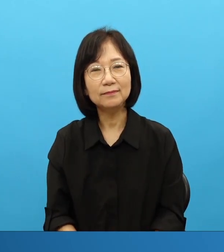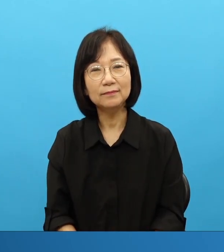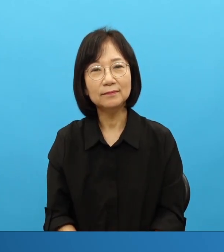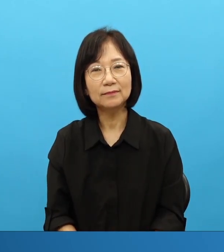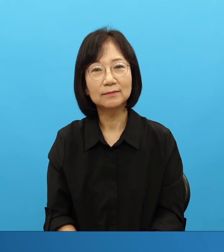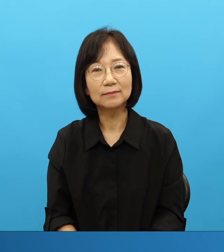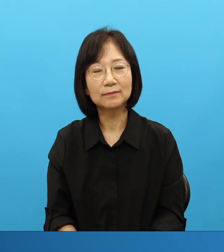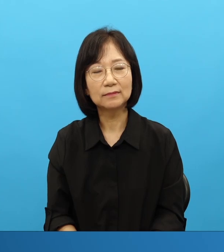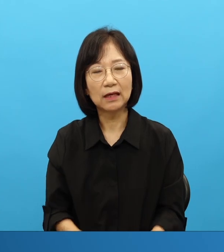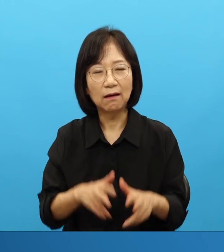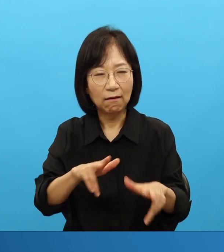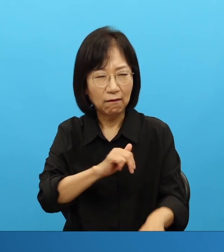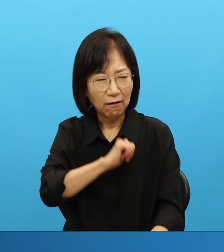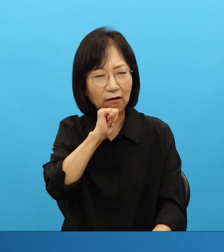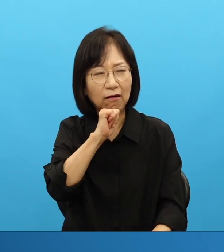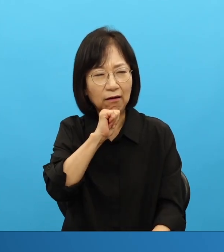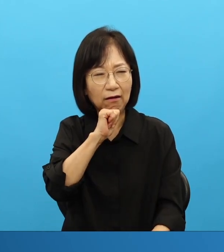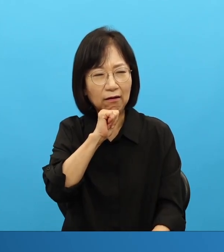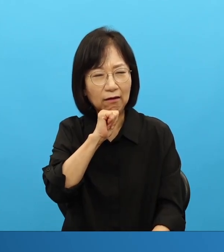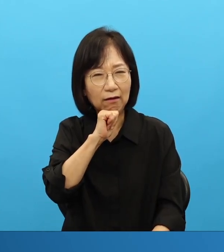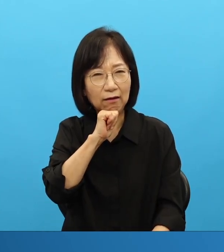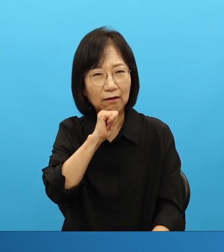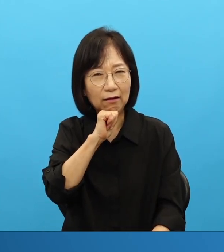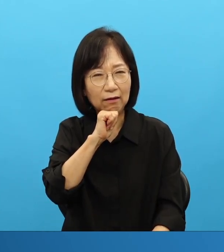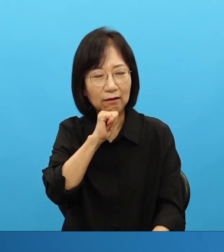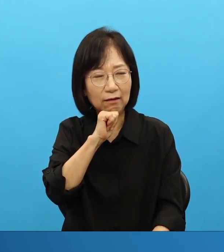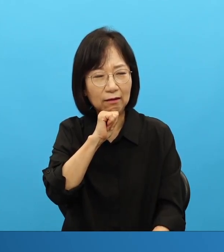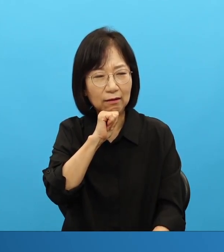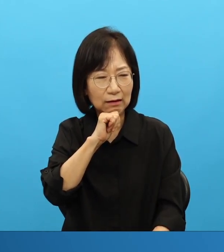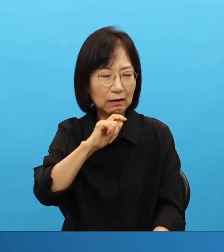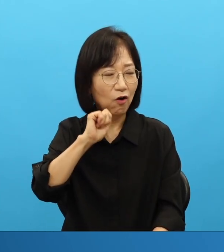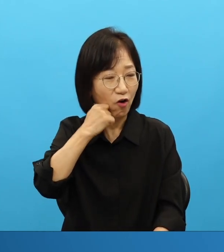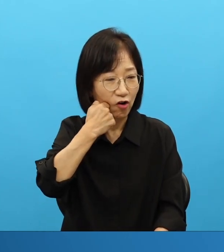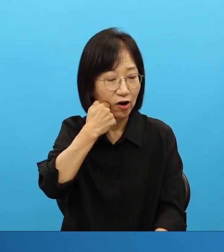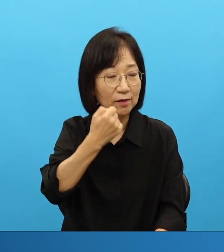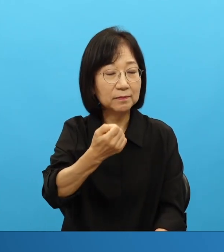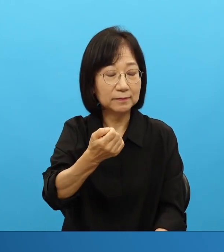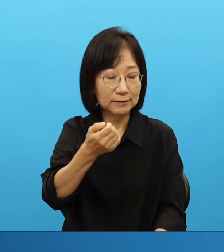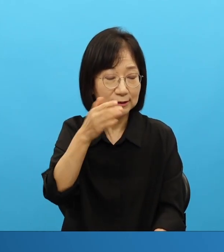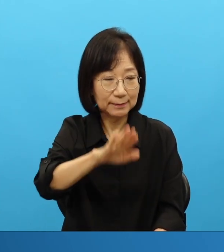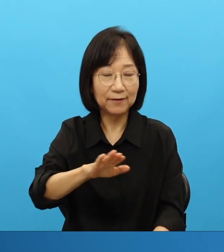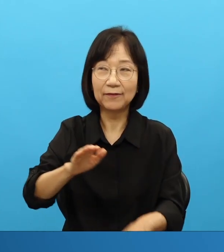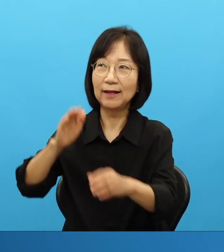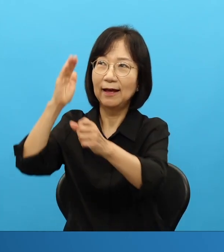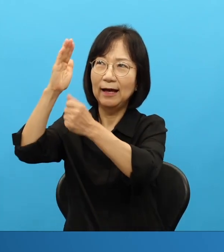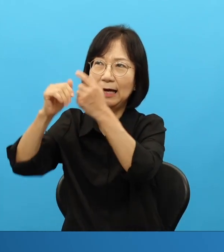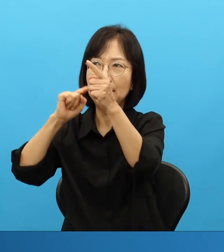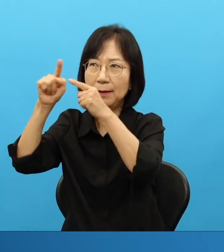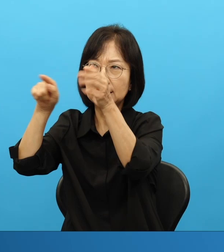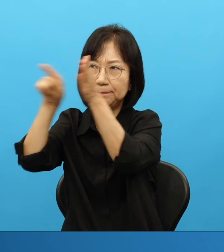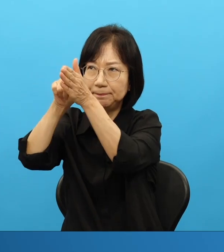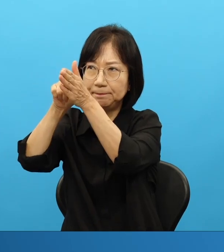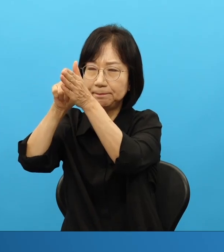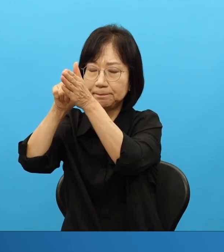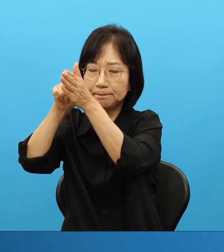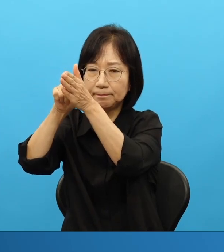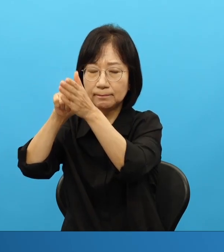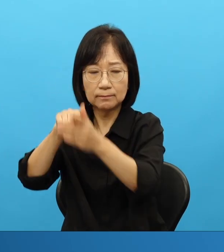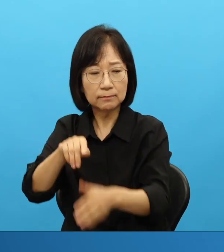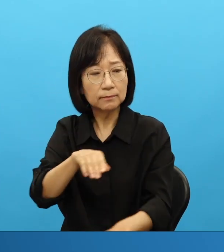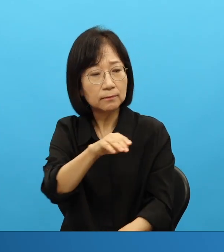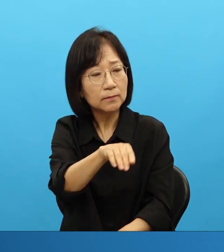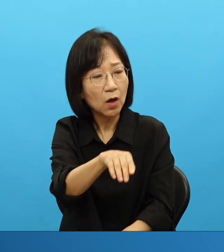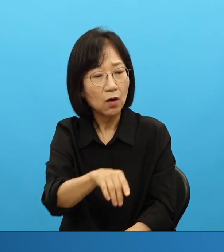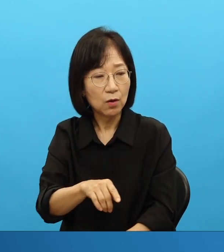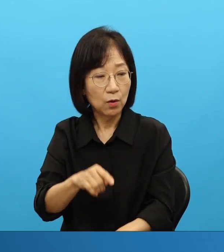아무 힘도 없는데 하나님의 말씀을 어떻게 붙잡았냐? 너는 교회에서 어린 양을